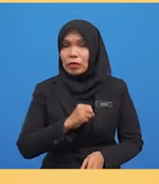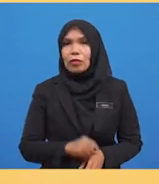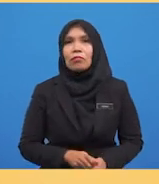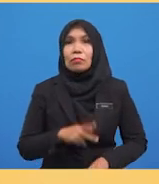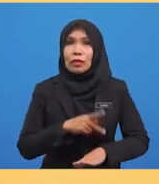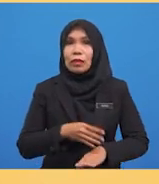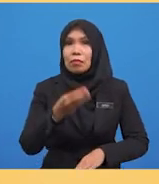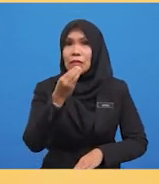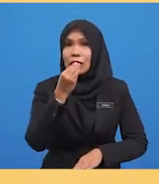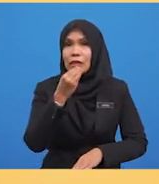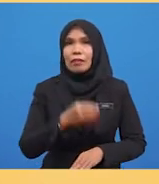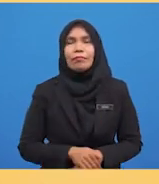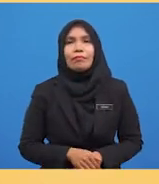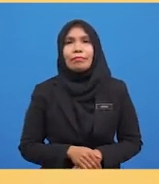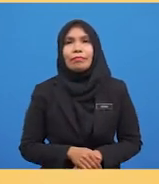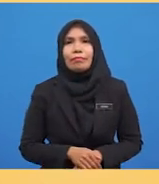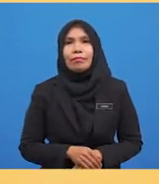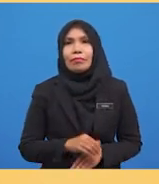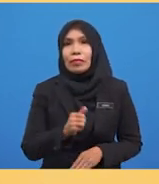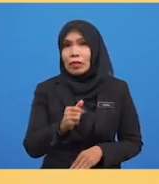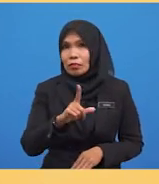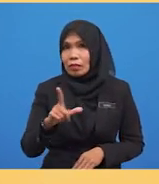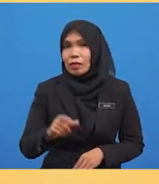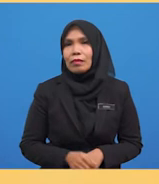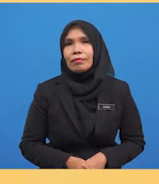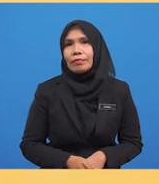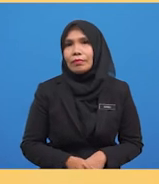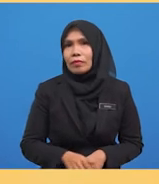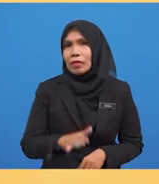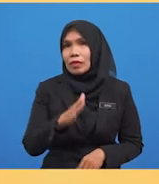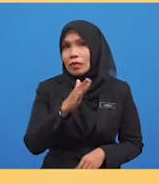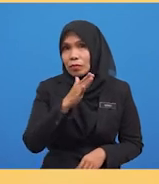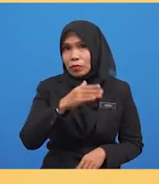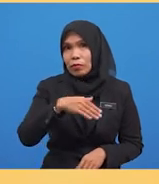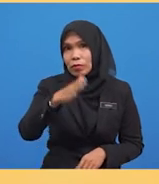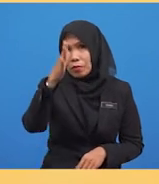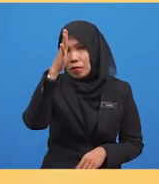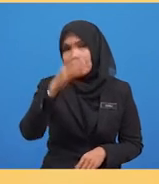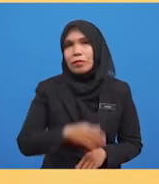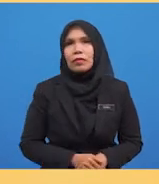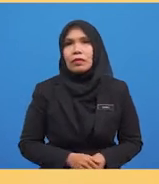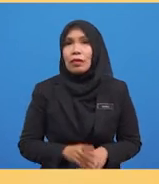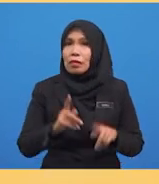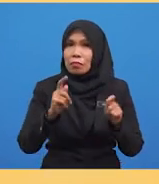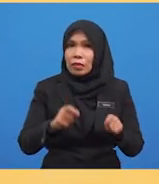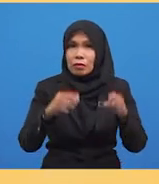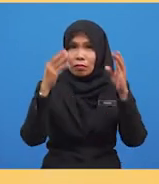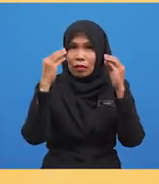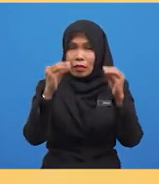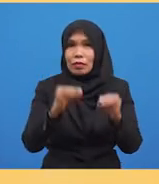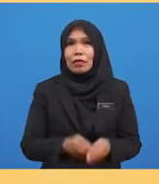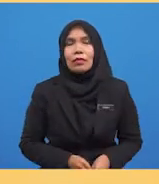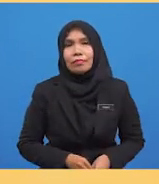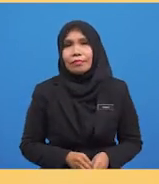ketika makan ialah ibu bapa perlu mengajar adab makan ketika anak-anak